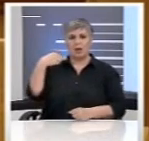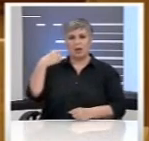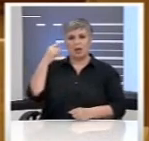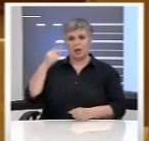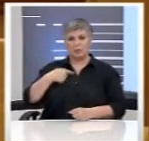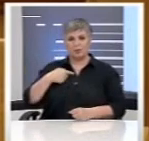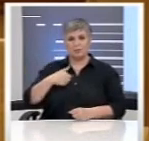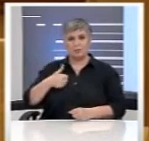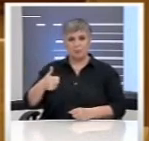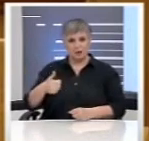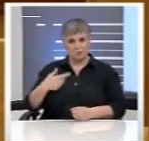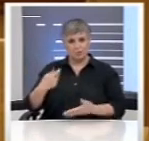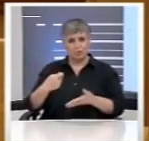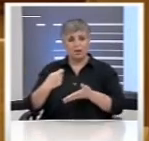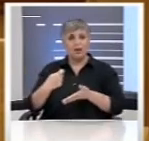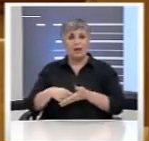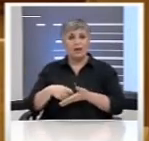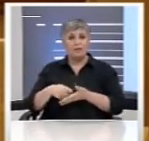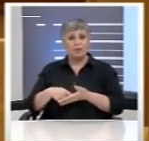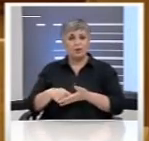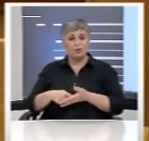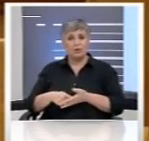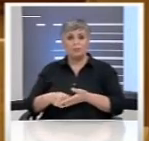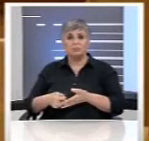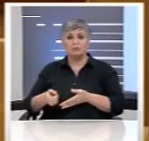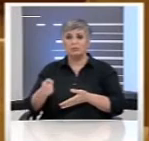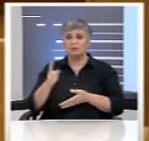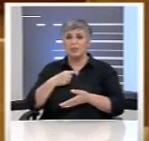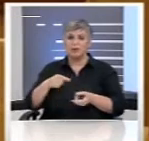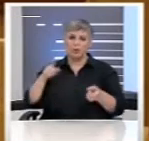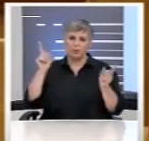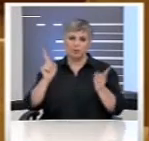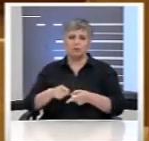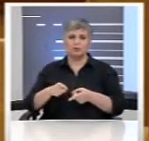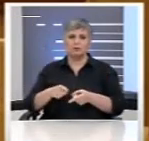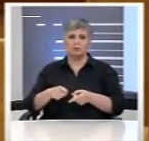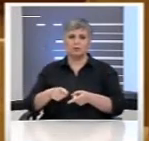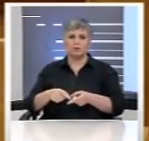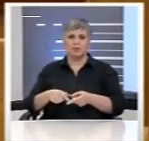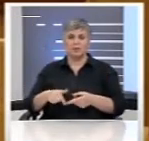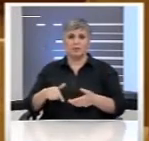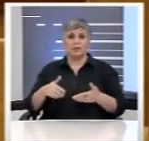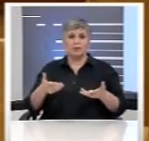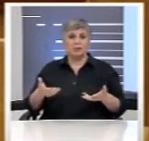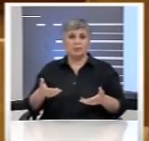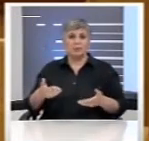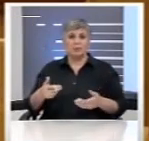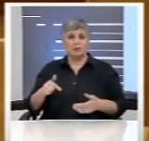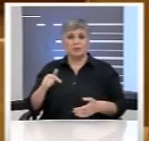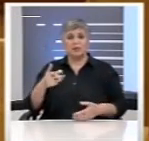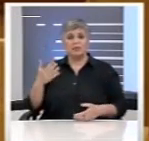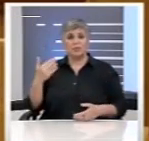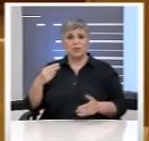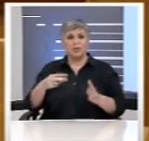Επιθετική μείωση της φορολογίας αύριο, που αθρηστικά, αν ακόμα ισχύει η ΔΕΘ του